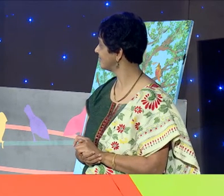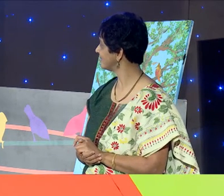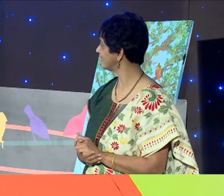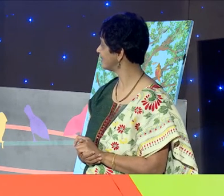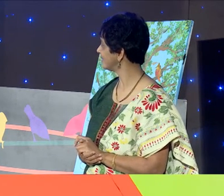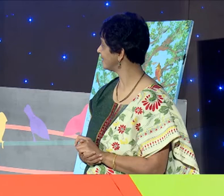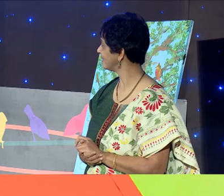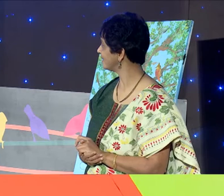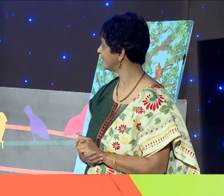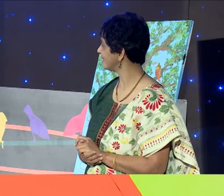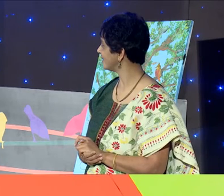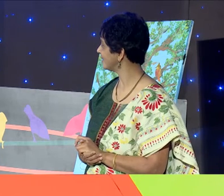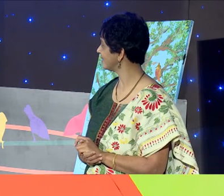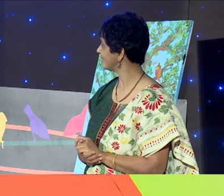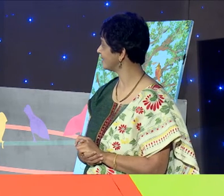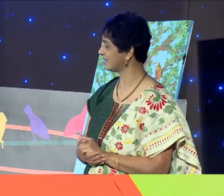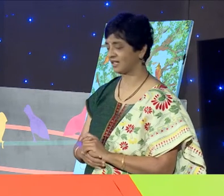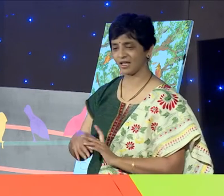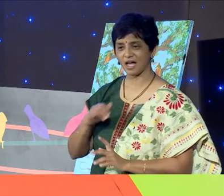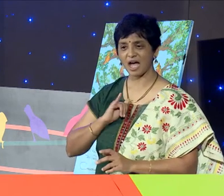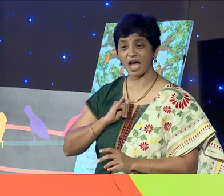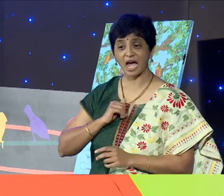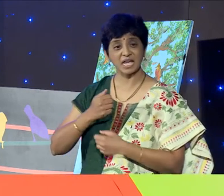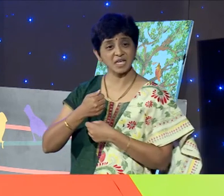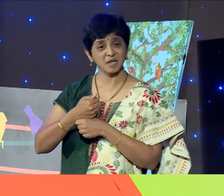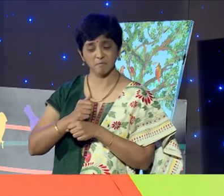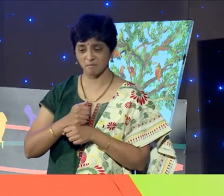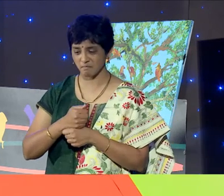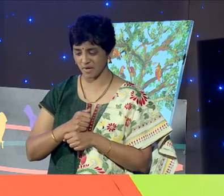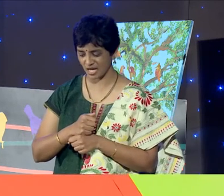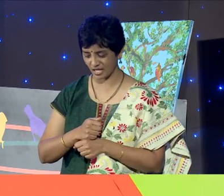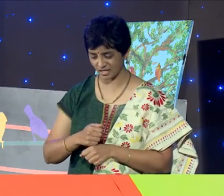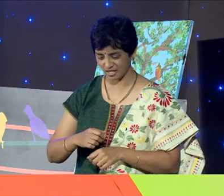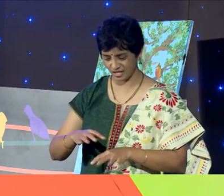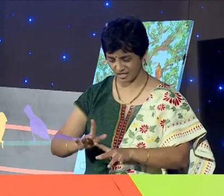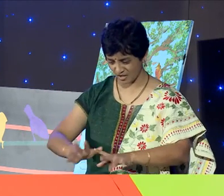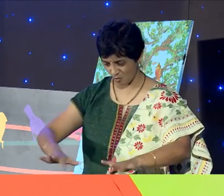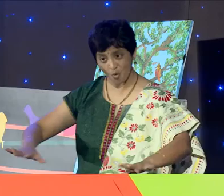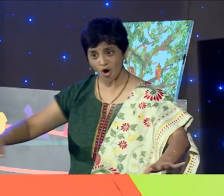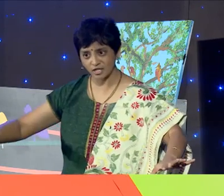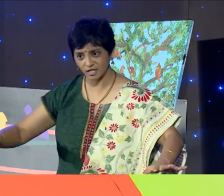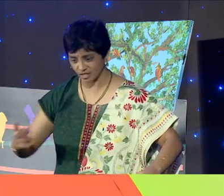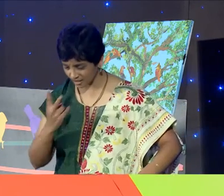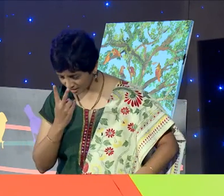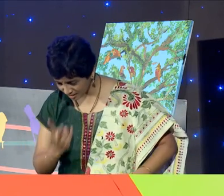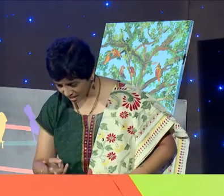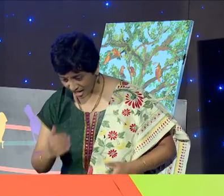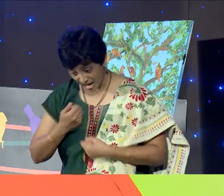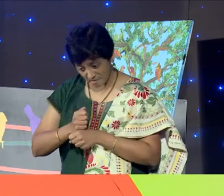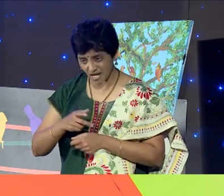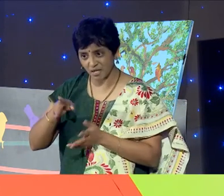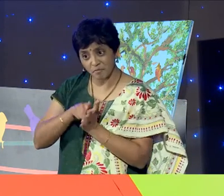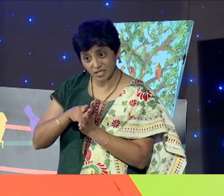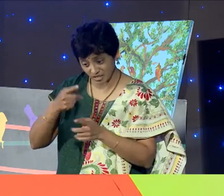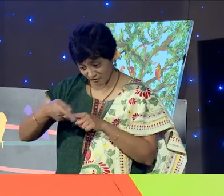मैं, पानी से तस्वीर बनाता हूं मैं, शब्दों के शमशेर चलाता हूं मैं, पानी से तस्वीर बनाता हूं